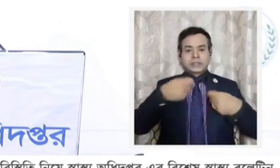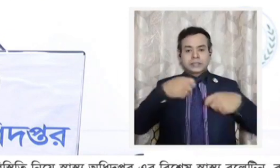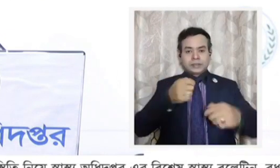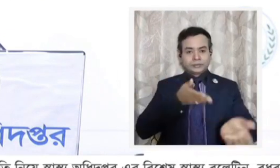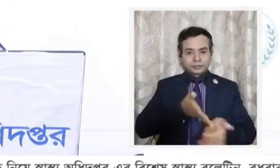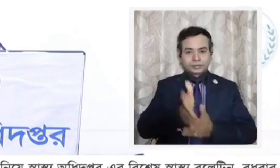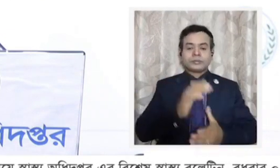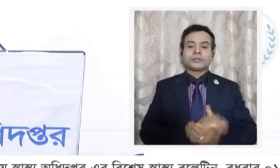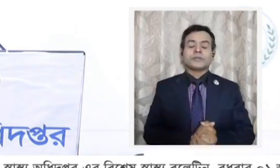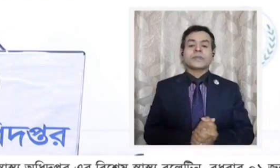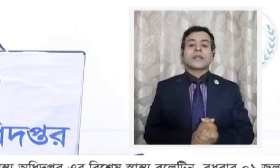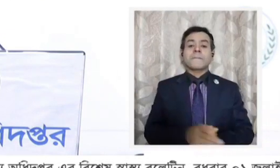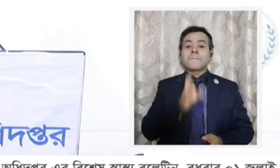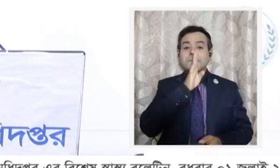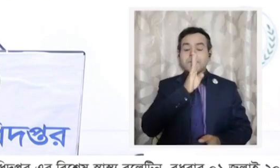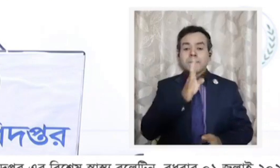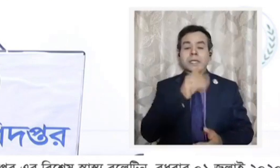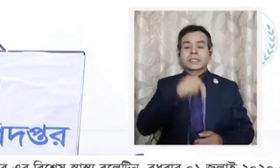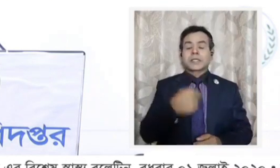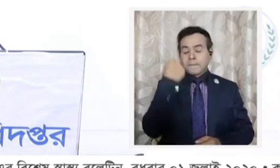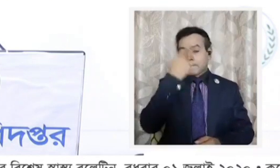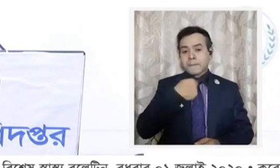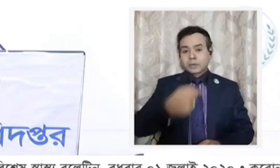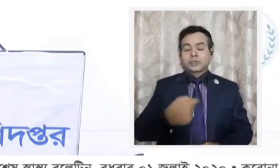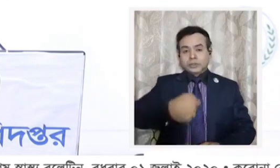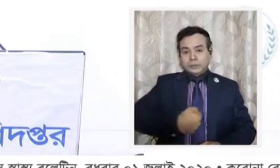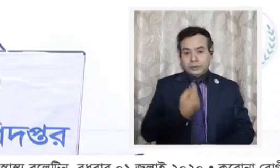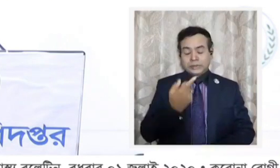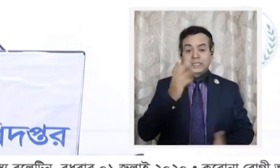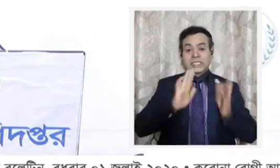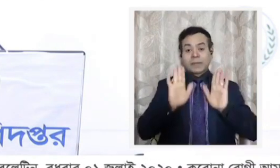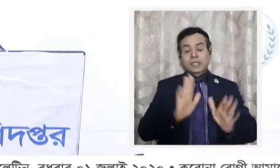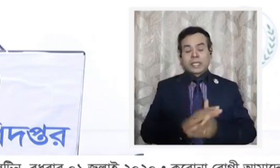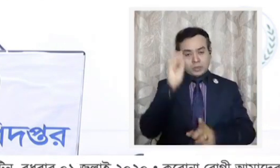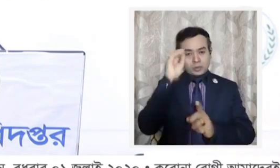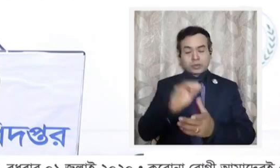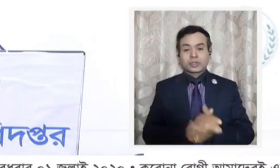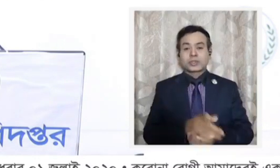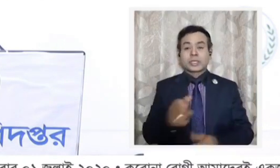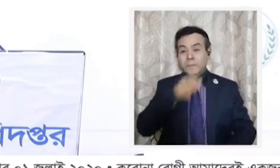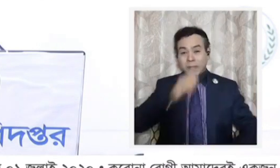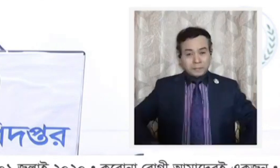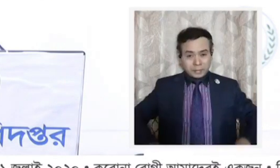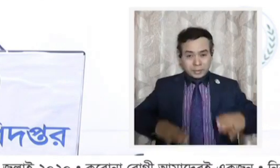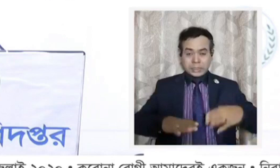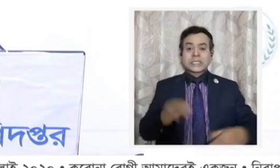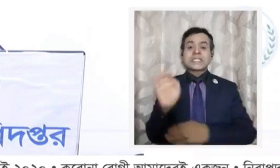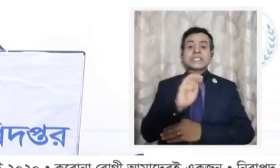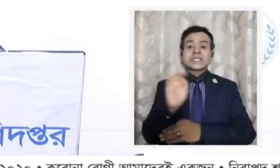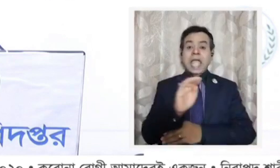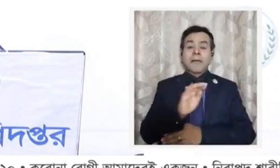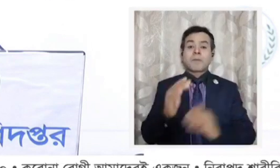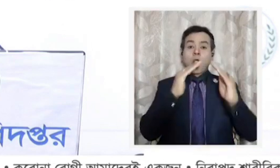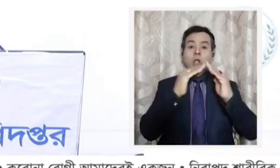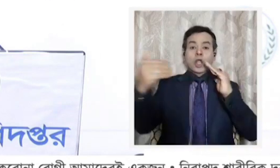যাচ্ছেন। স্বাস্থ্য অধিদপ্তরও কাজ করে যাচ্ছে। তবে একটি সতর্কবার্তা, বন্যায় সর্পদংশন